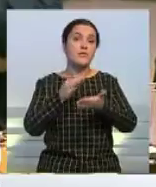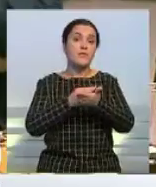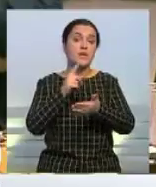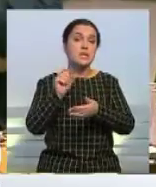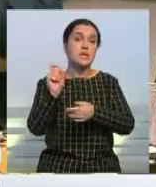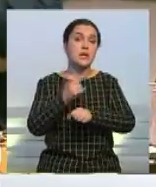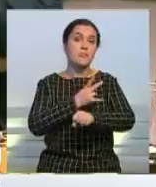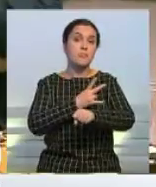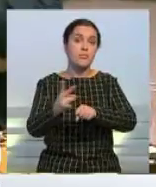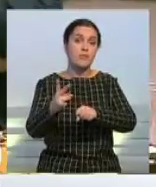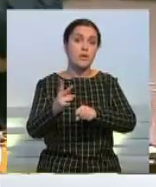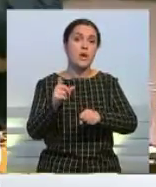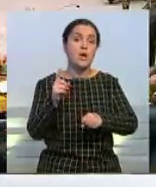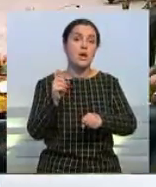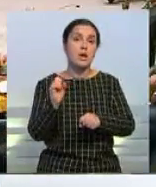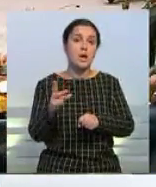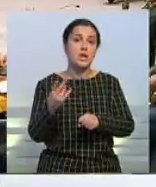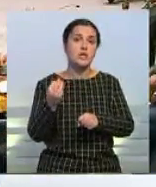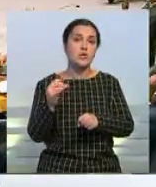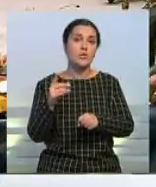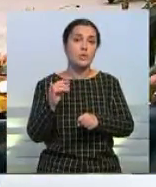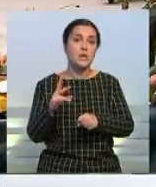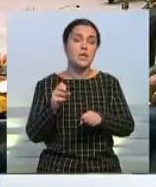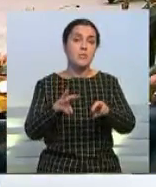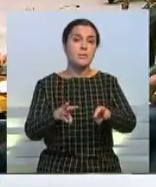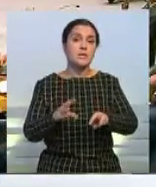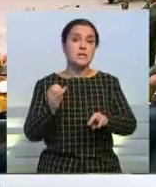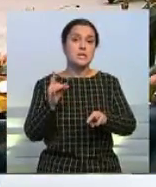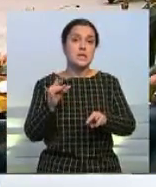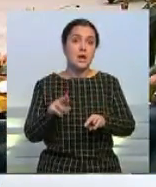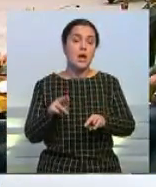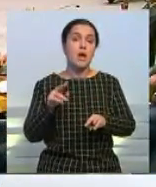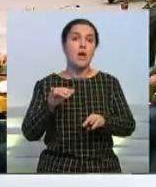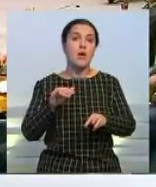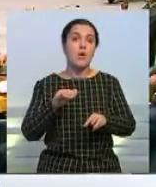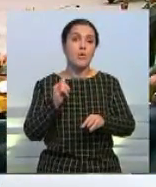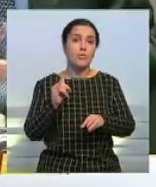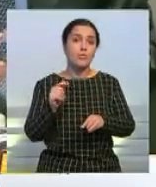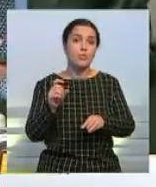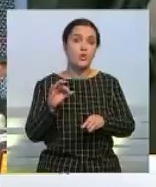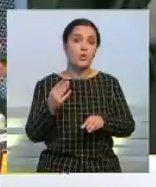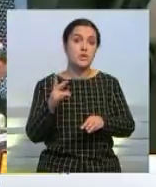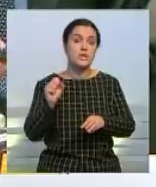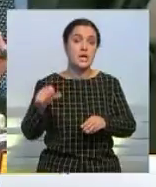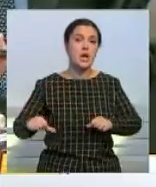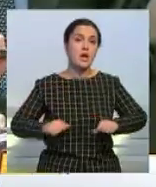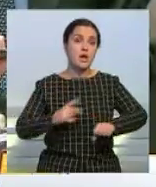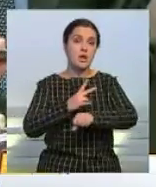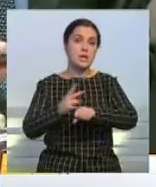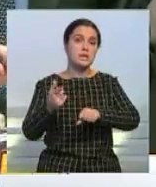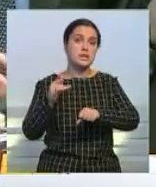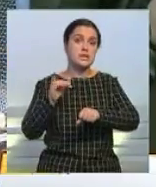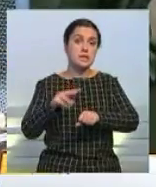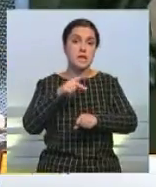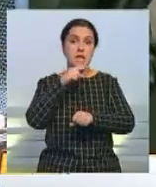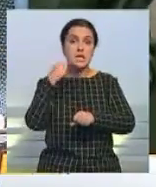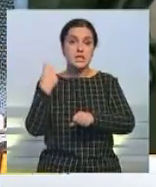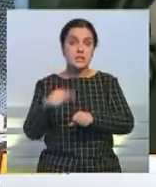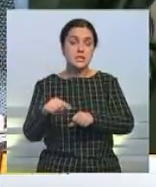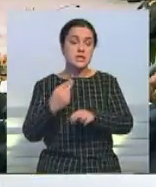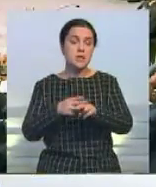ответственность за применение химического оружия в Хан-Шейхуне на правительство Сирии, а в Умхоше на боевиков ТИГИЛ. Россия